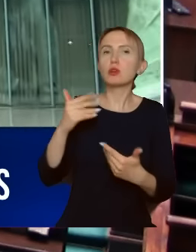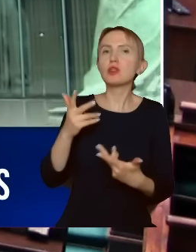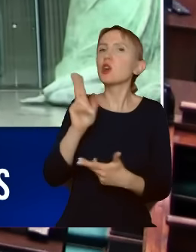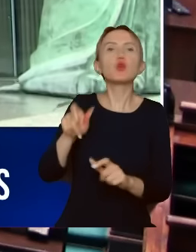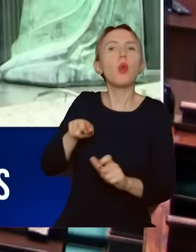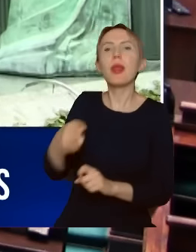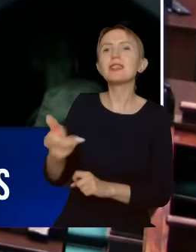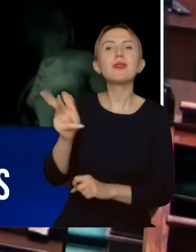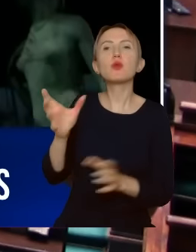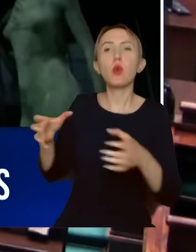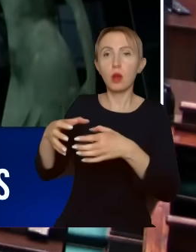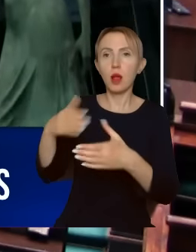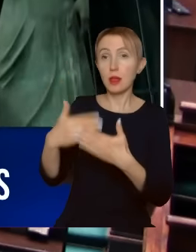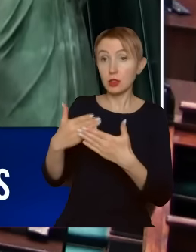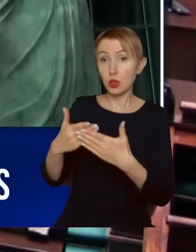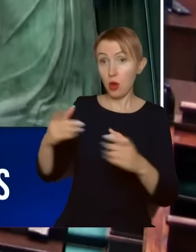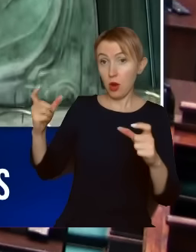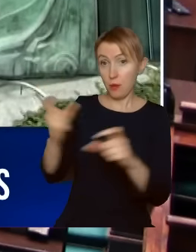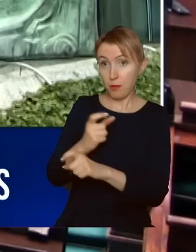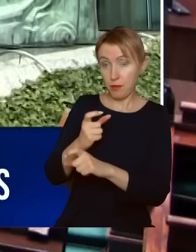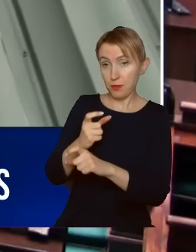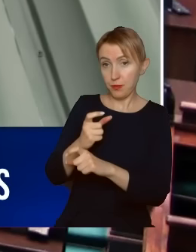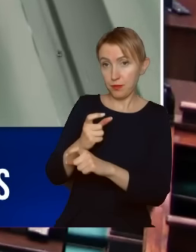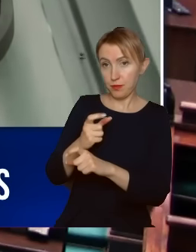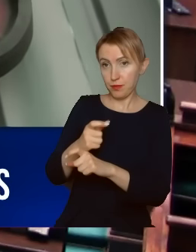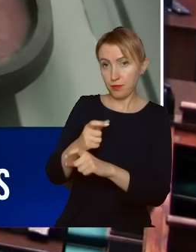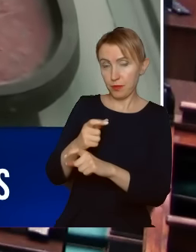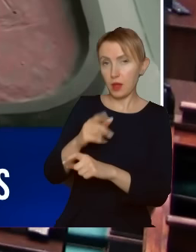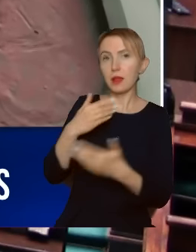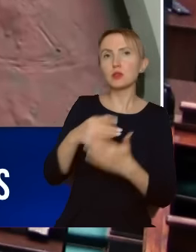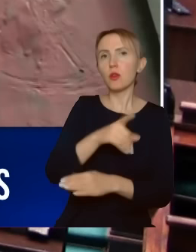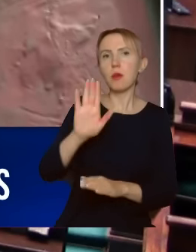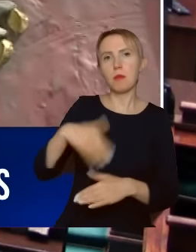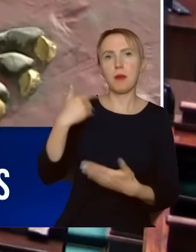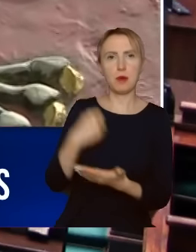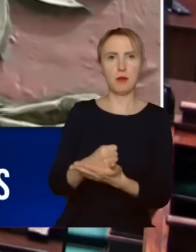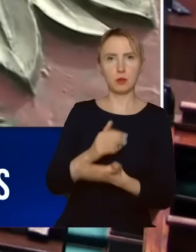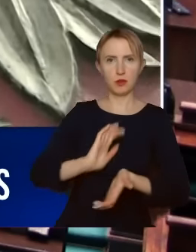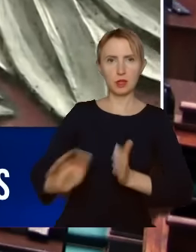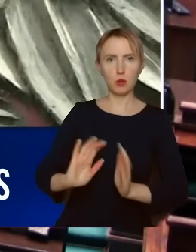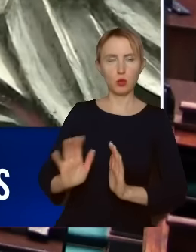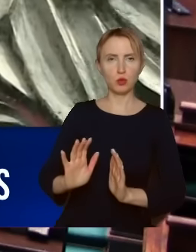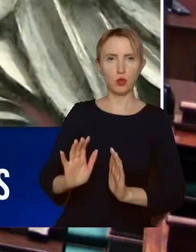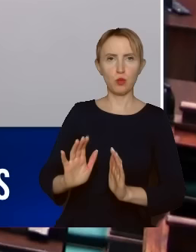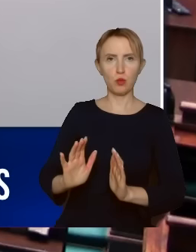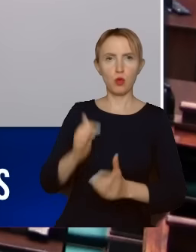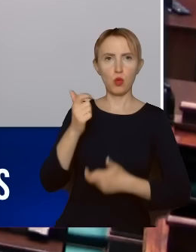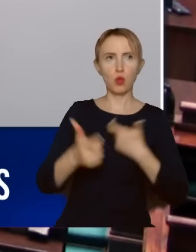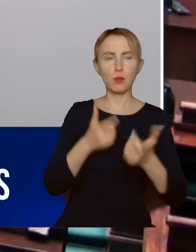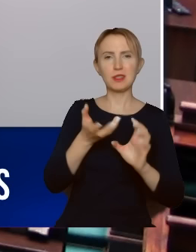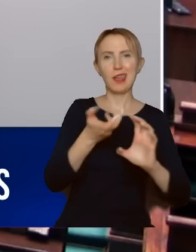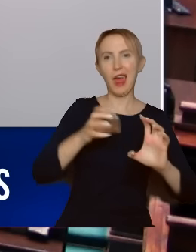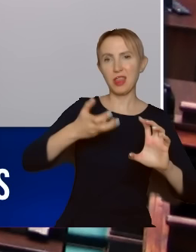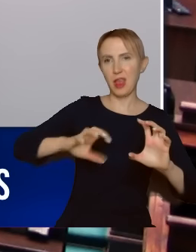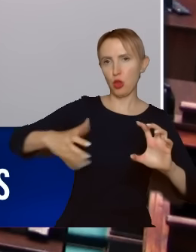nazwał dlaczego państwo przypisują sobie sobie prawo do tego żeby w taki sposób budować kategorie